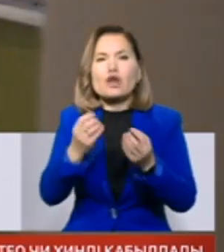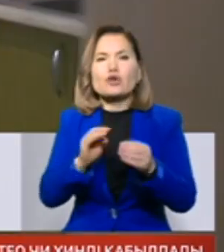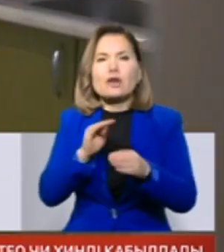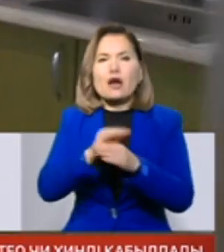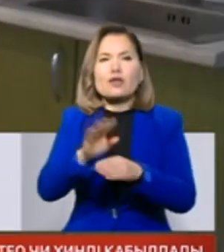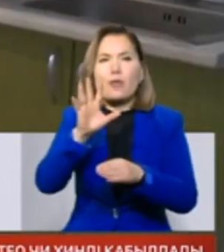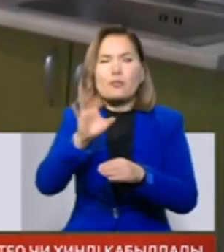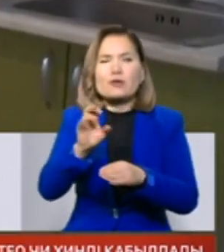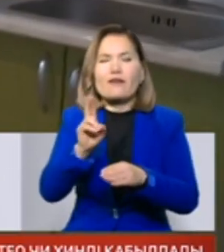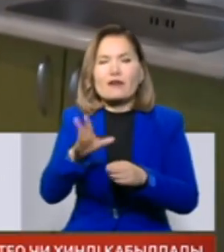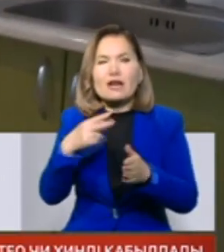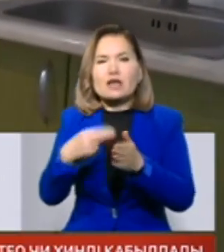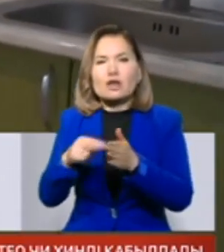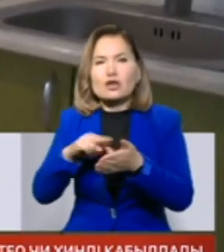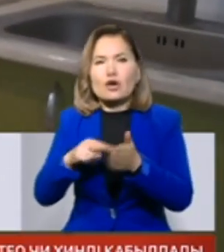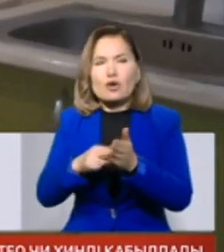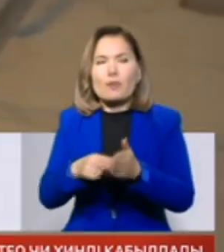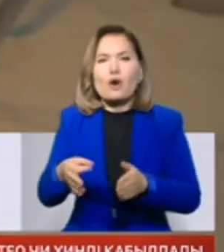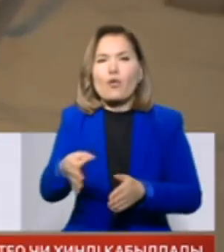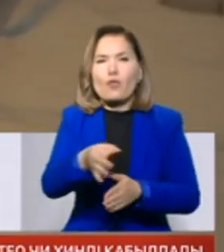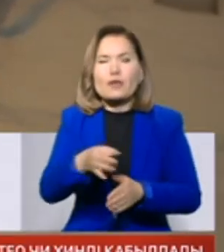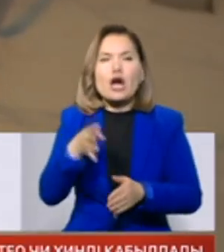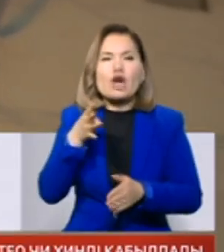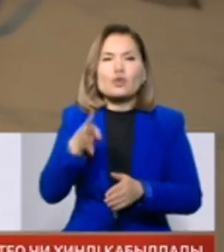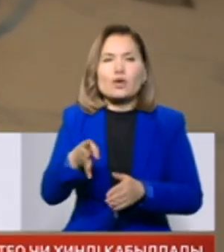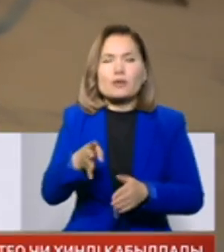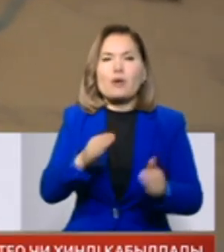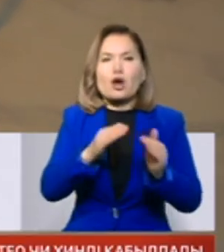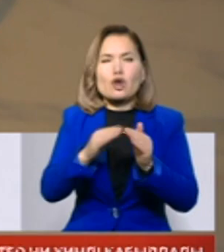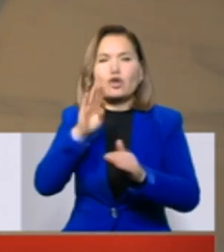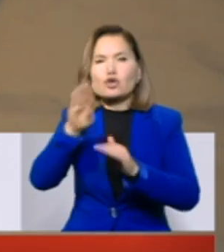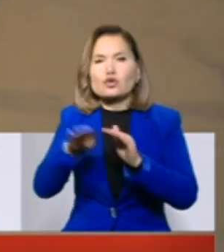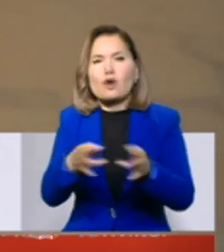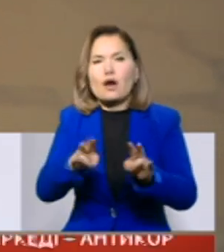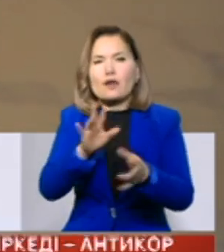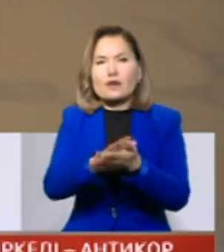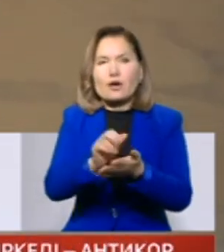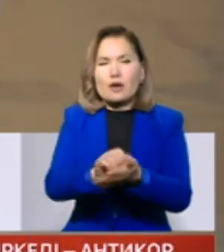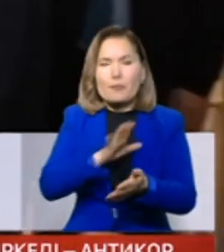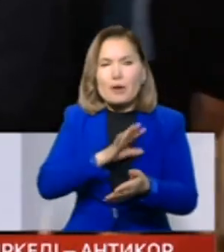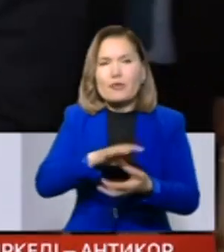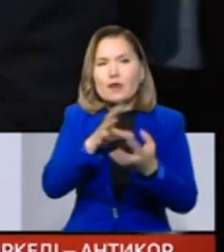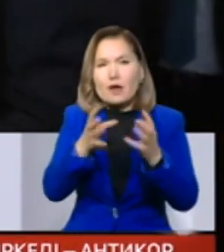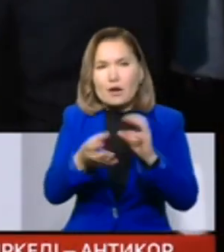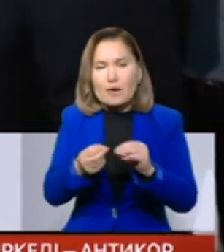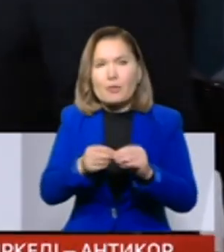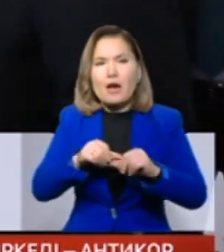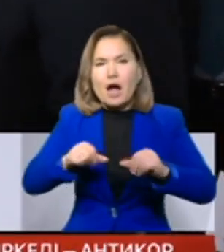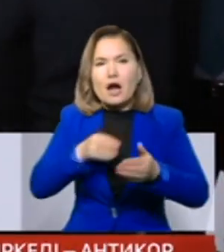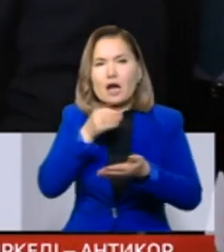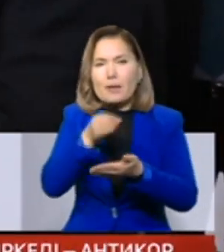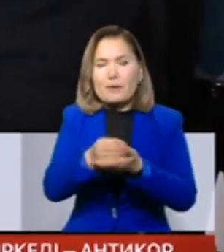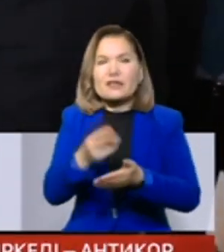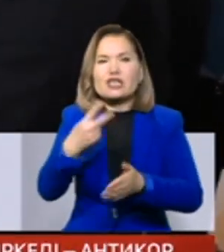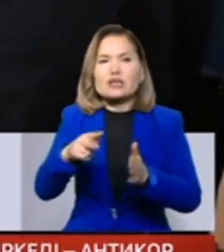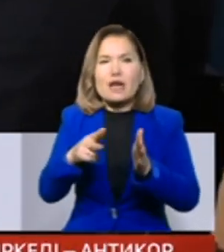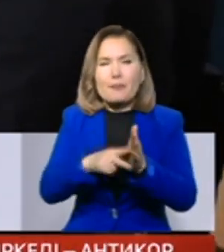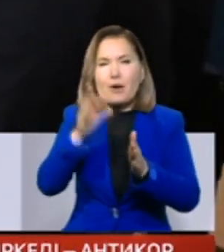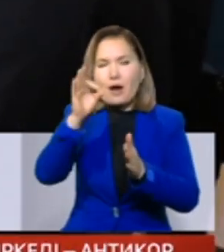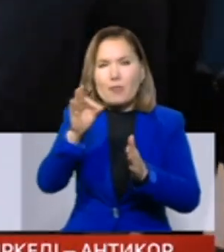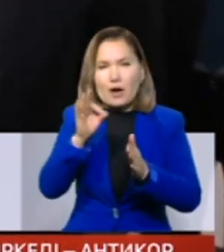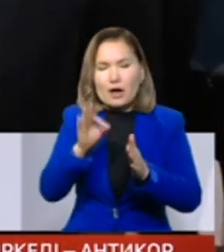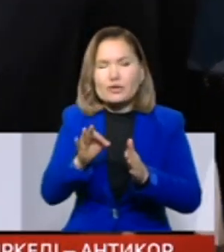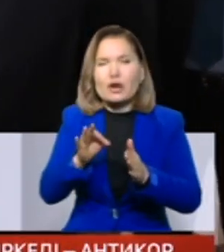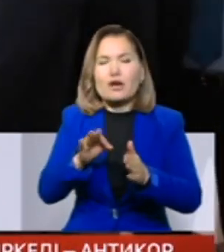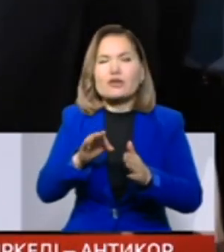пәтер сатып алу жоспарланып отыр. Облыста 4000-ға жуық үйді су басқан болатын. Бағалау қорытындысына сәйкес олардың 28%